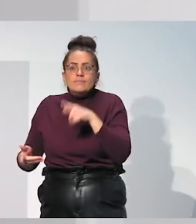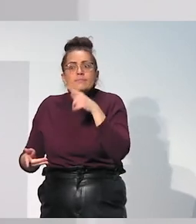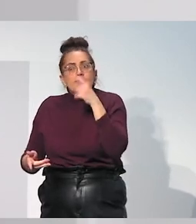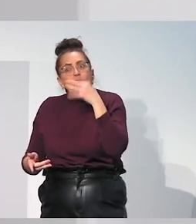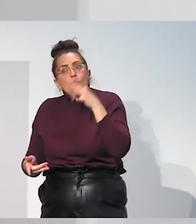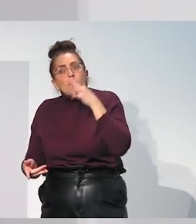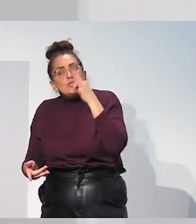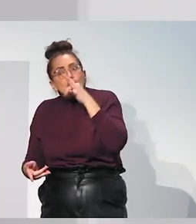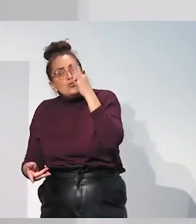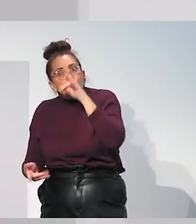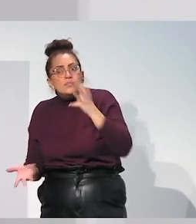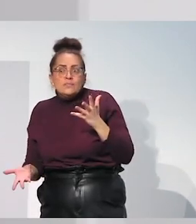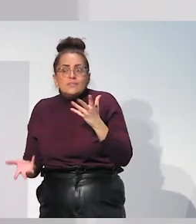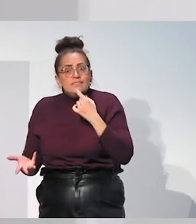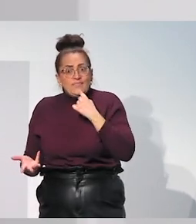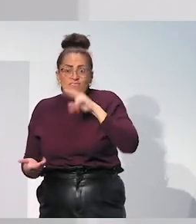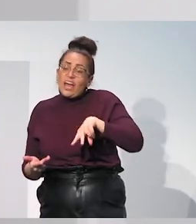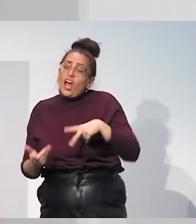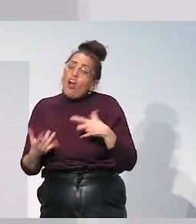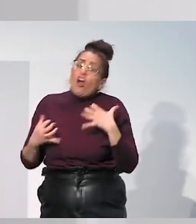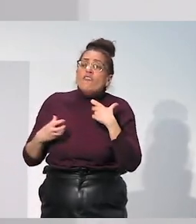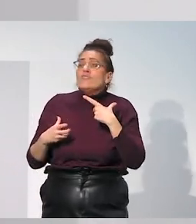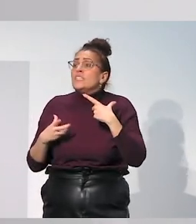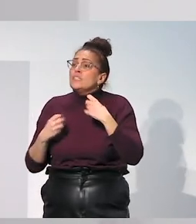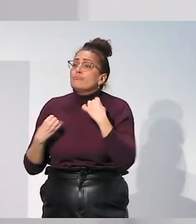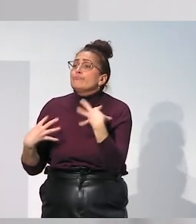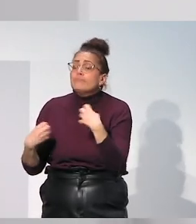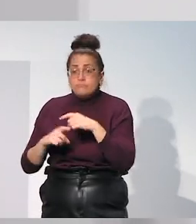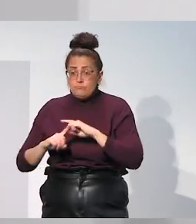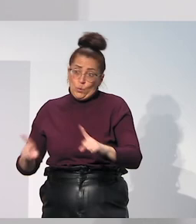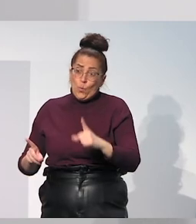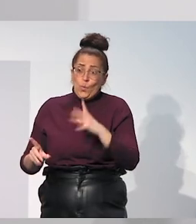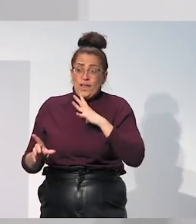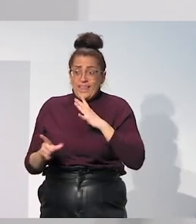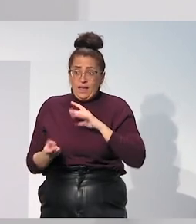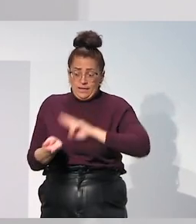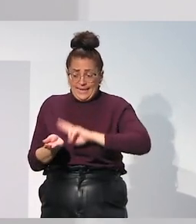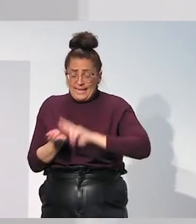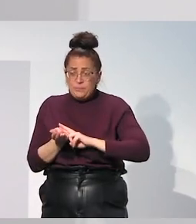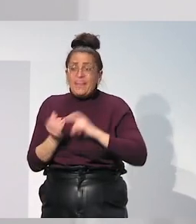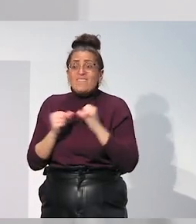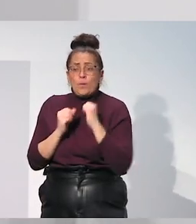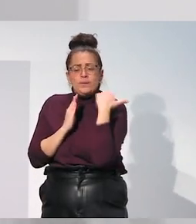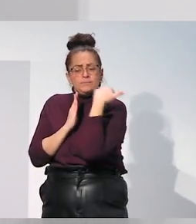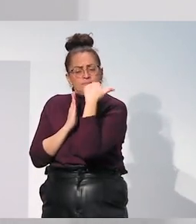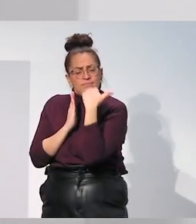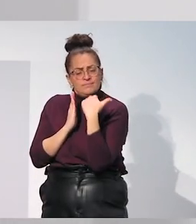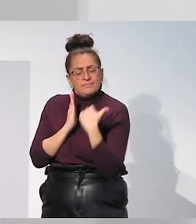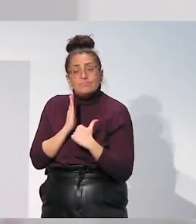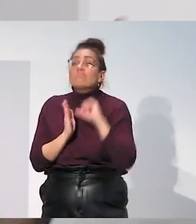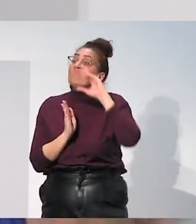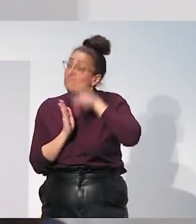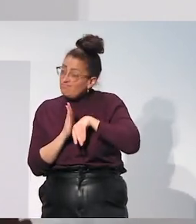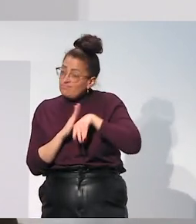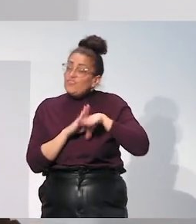Hein. C'est très... tout est ritualisé, voilà. Hein. Le lien avec la famille est ritualisé. Un dimanche sur